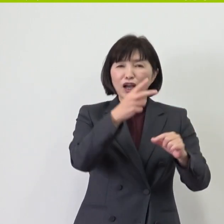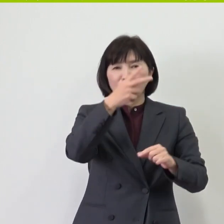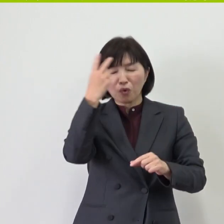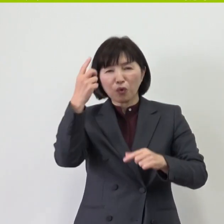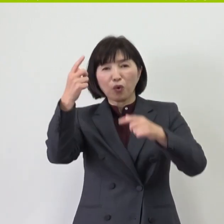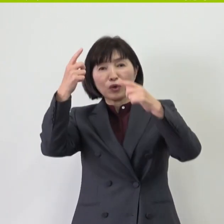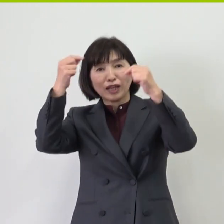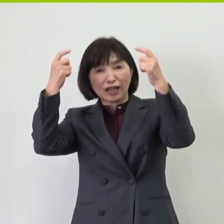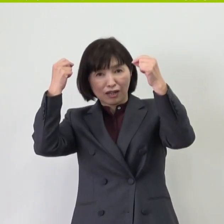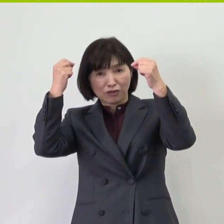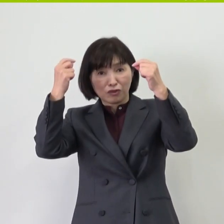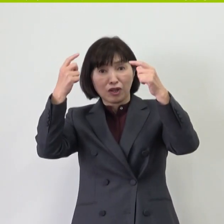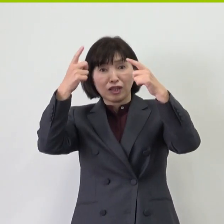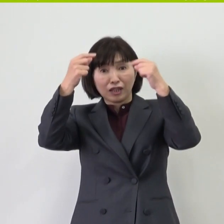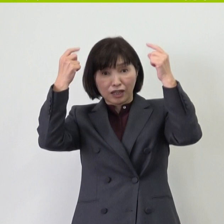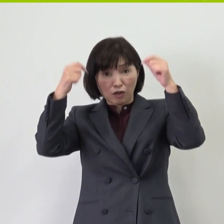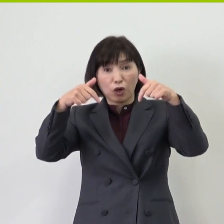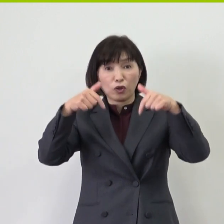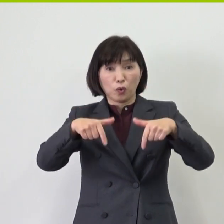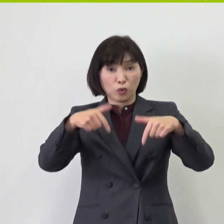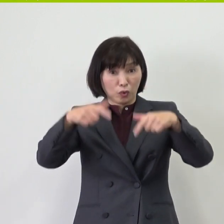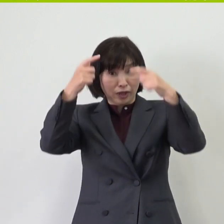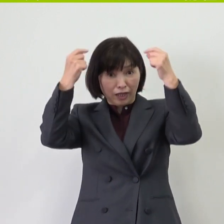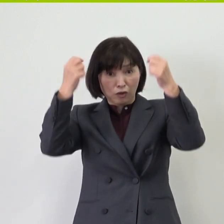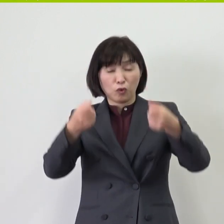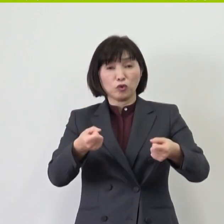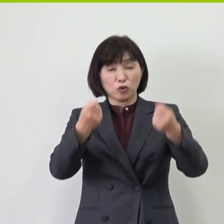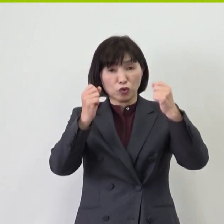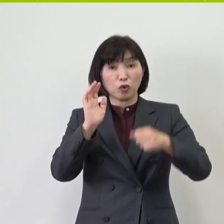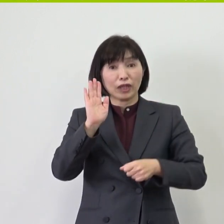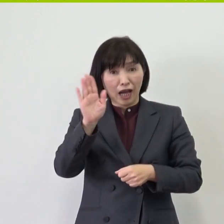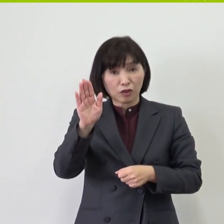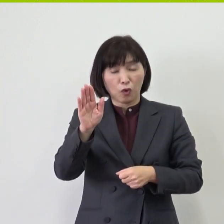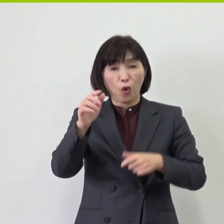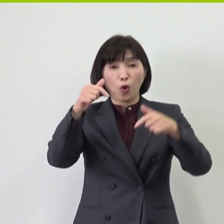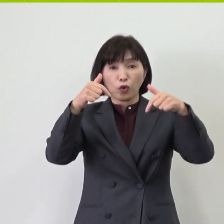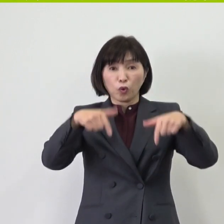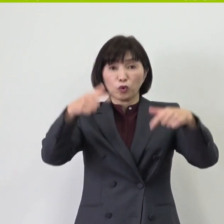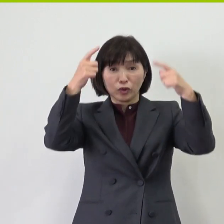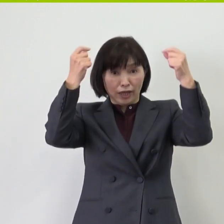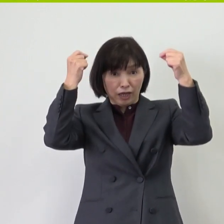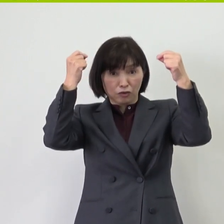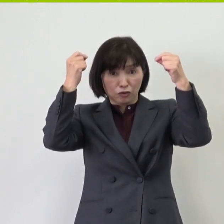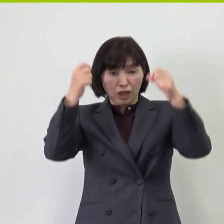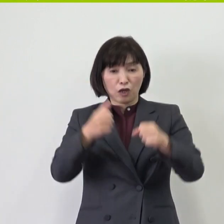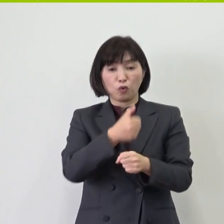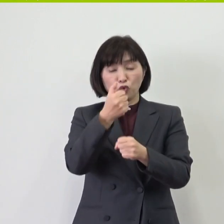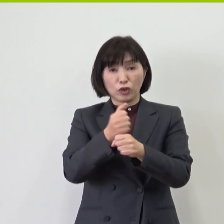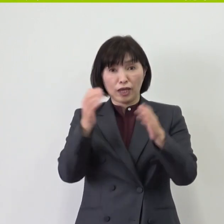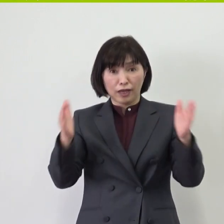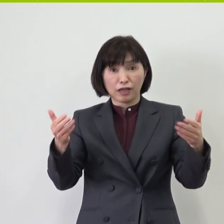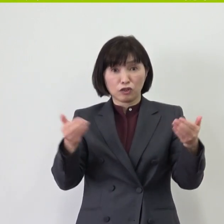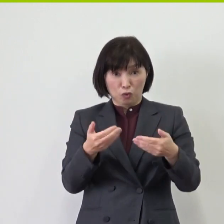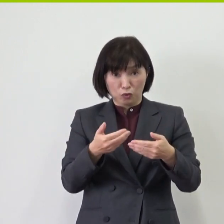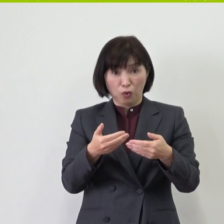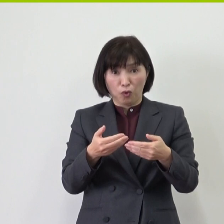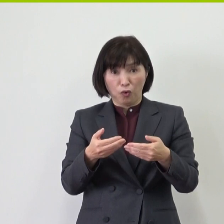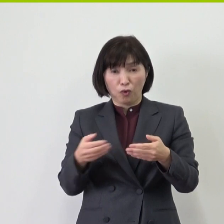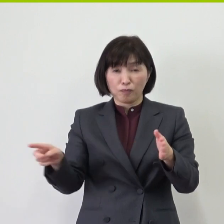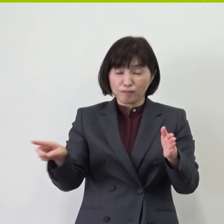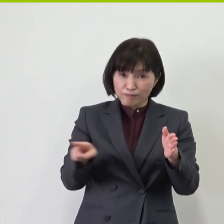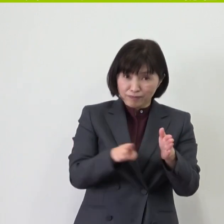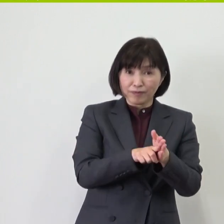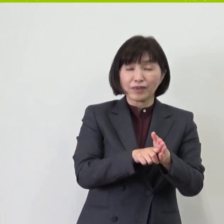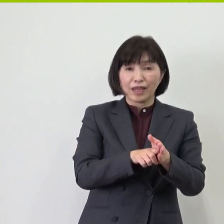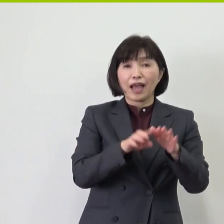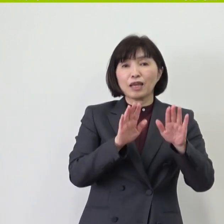校そして大学はまあ京都で出たんですけど、京大を出てその後京都大学に50年ほど勤めて、今は理